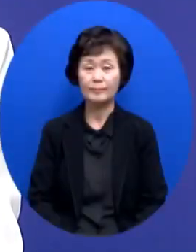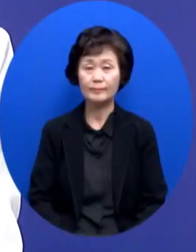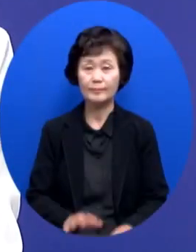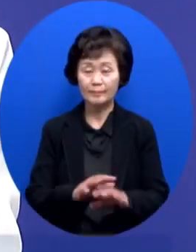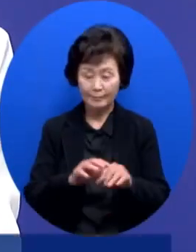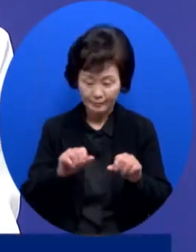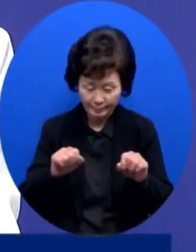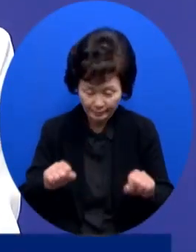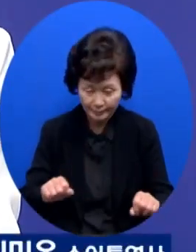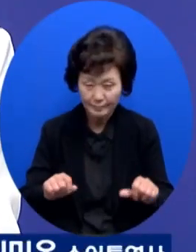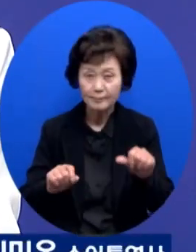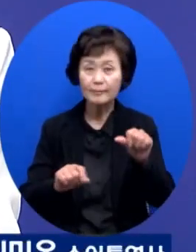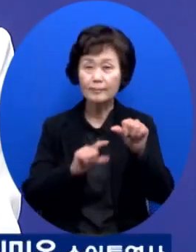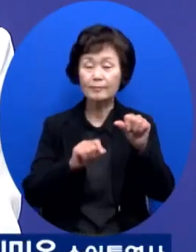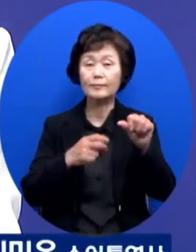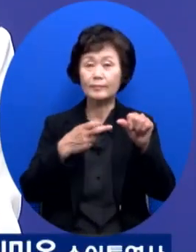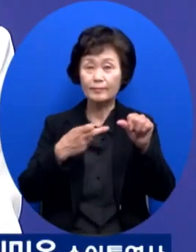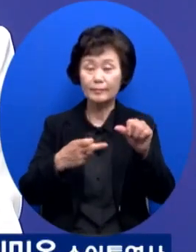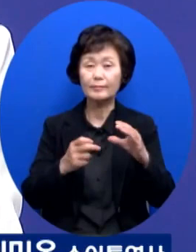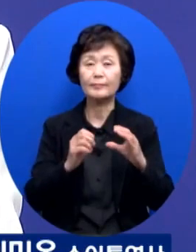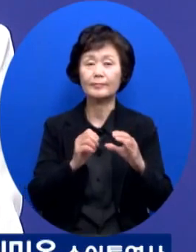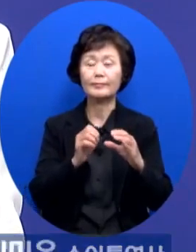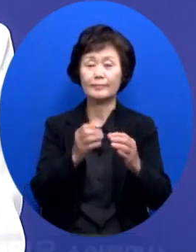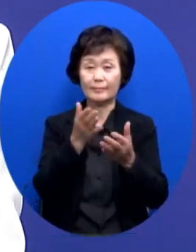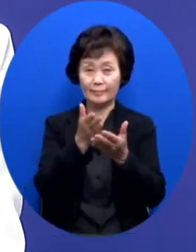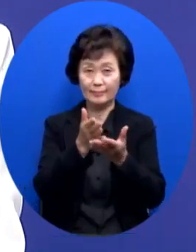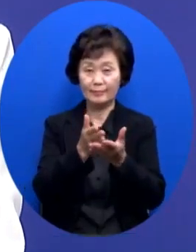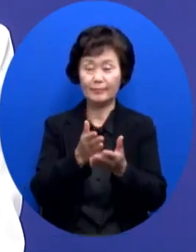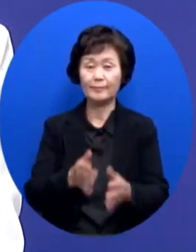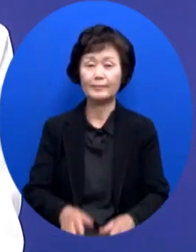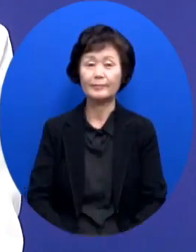시청자 여러분 안녕하십니까. 5월 12일 CBS 뉴스입니다.